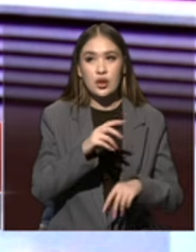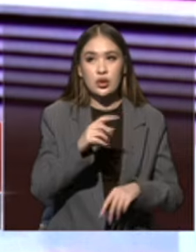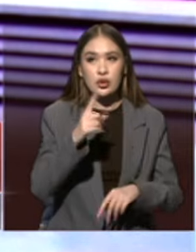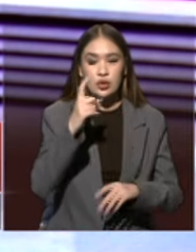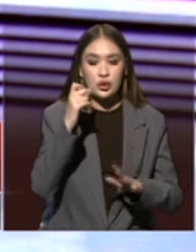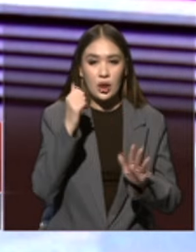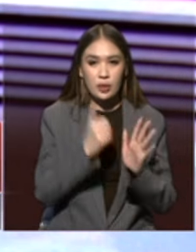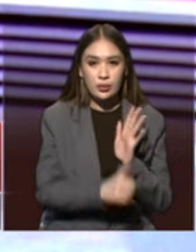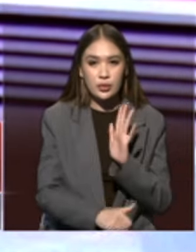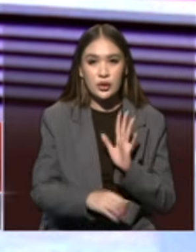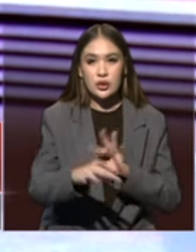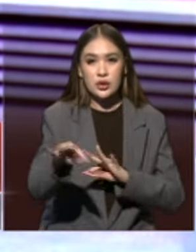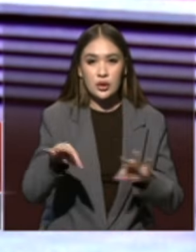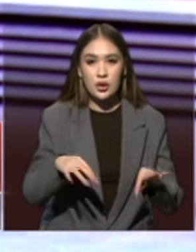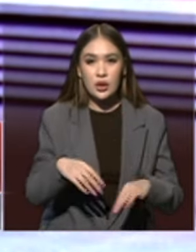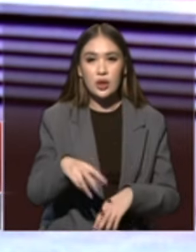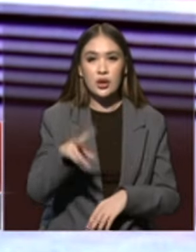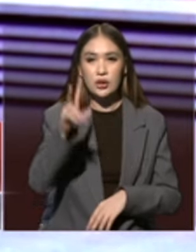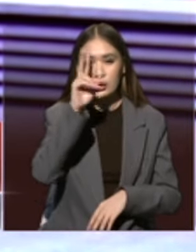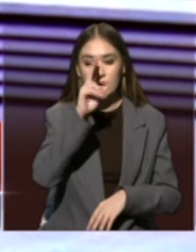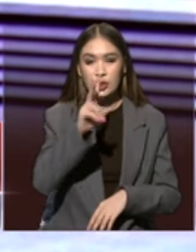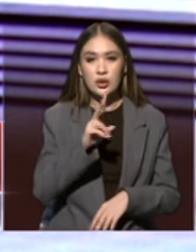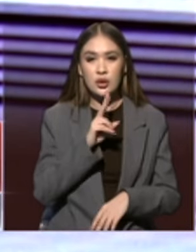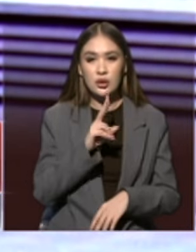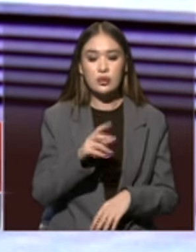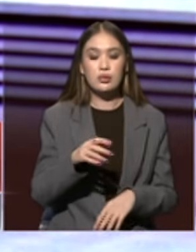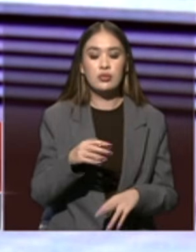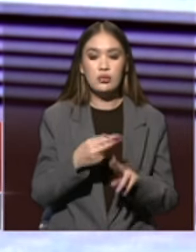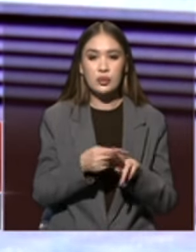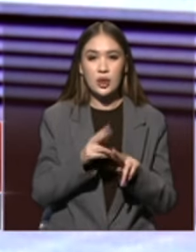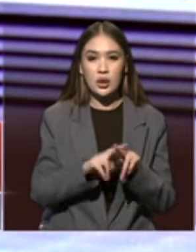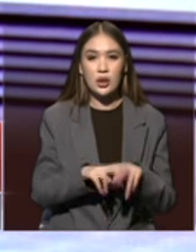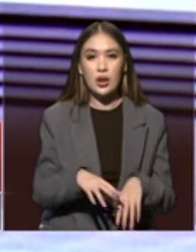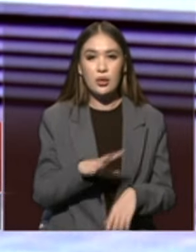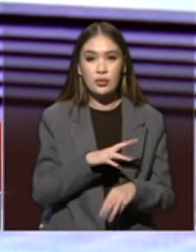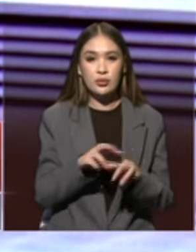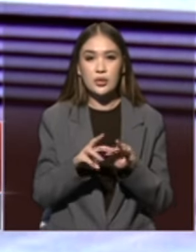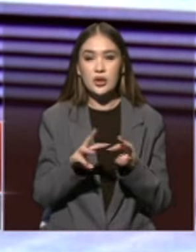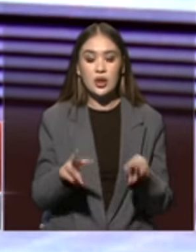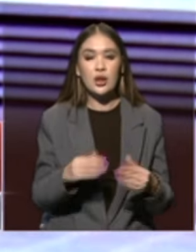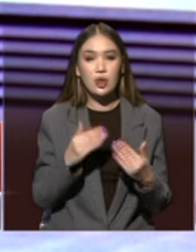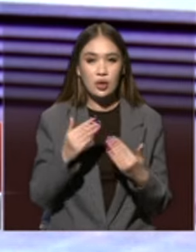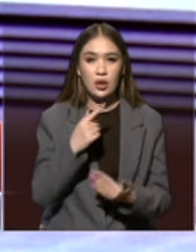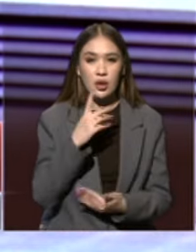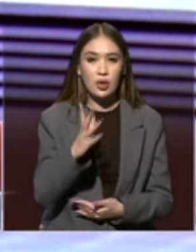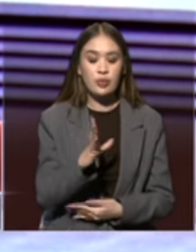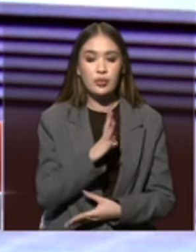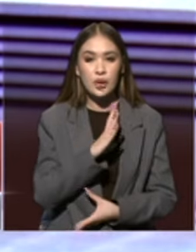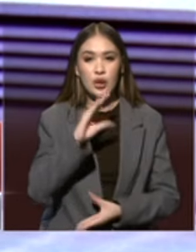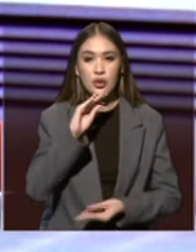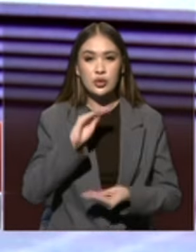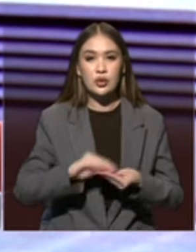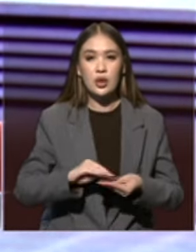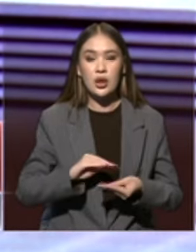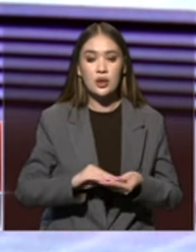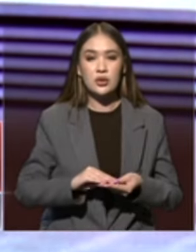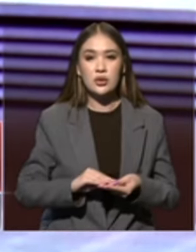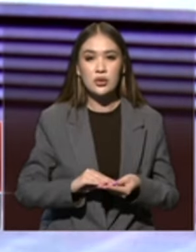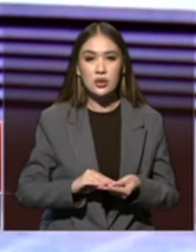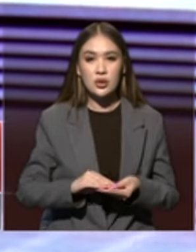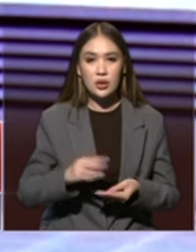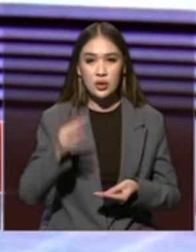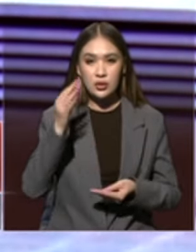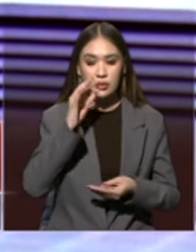ол 2,5 ай құрылыс мерзімі. Жалпы біздің министрлік тарапынан осы өңірлерге тұрақты неге біздің